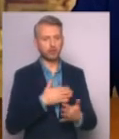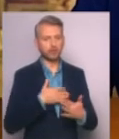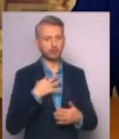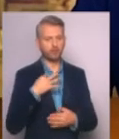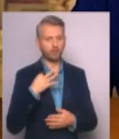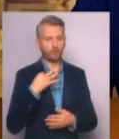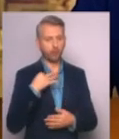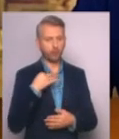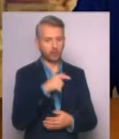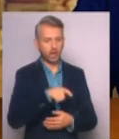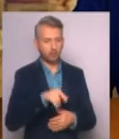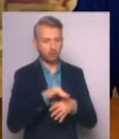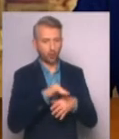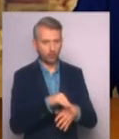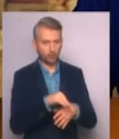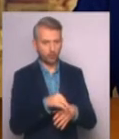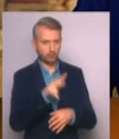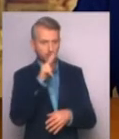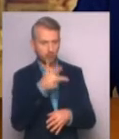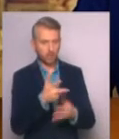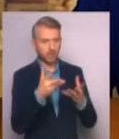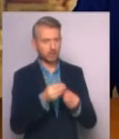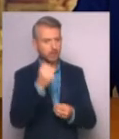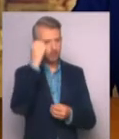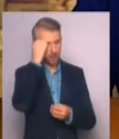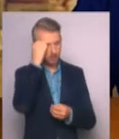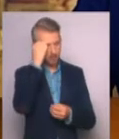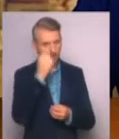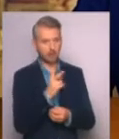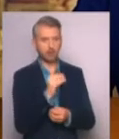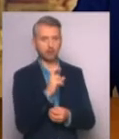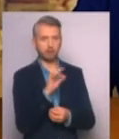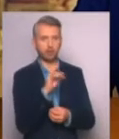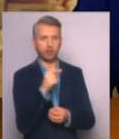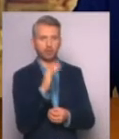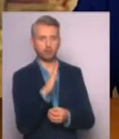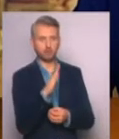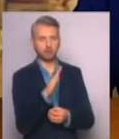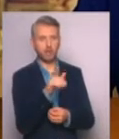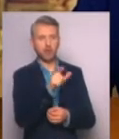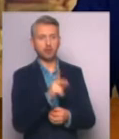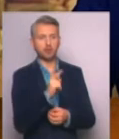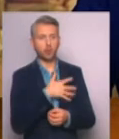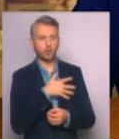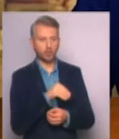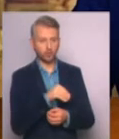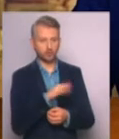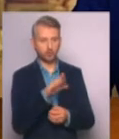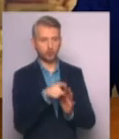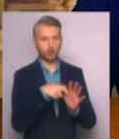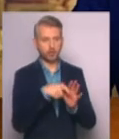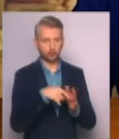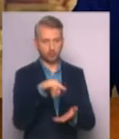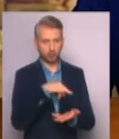проводимо 3 роки поспіль дні пам'яті кіборгів, які загинули в Донецькому аеропорту. І серед